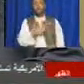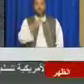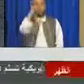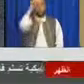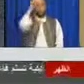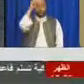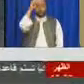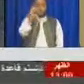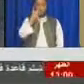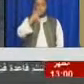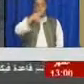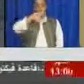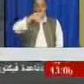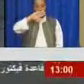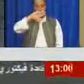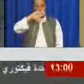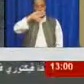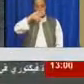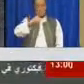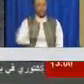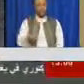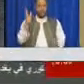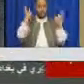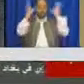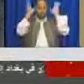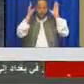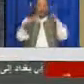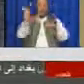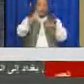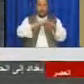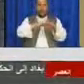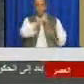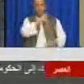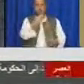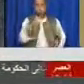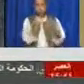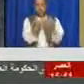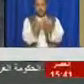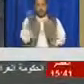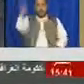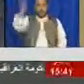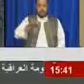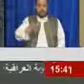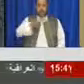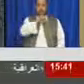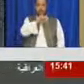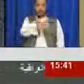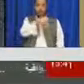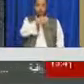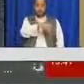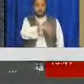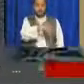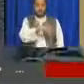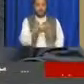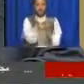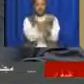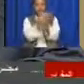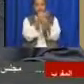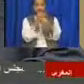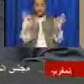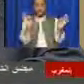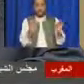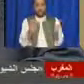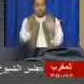بسم الله الرحمن الرحيم الحمد لله رب العالمين وصلى الله وسلم على نبينا محمد وعلى اله وصحبه